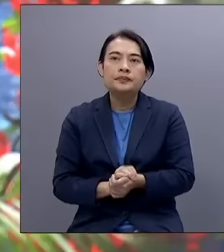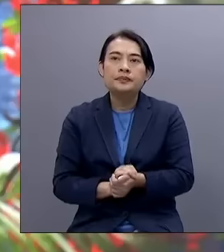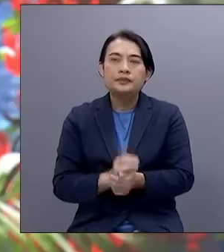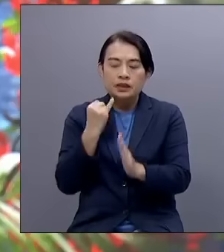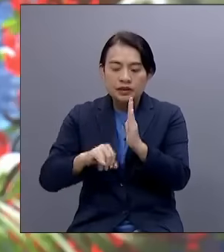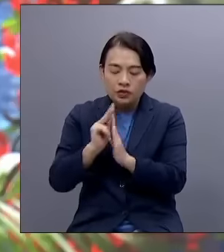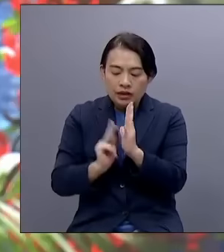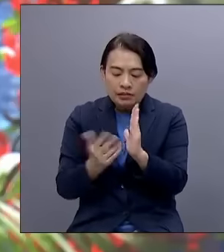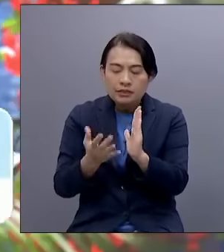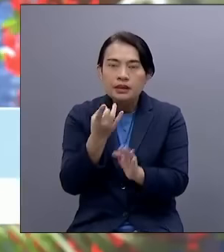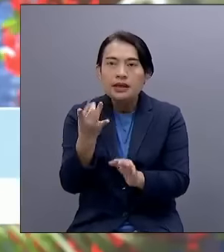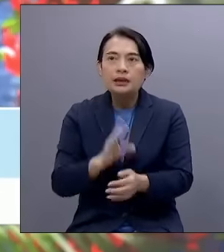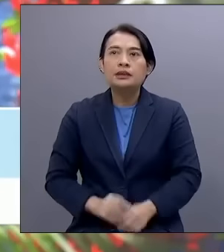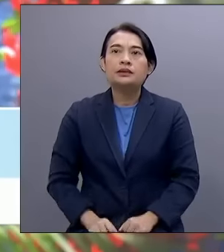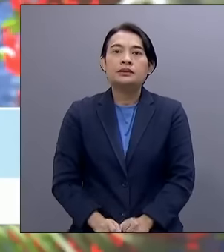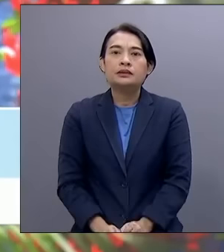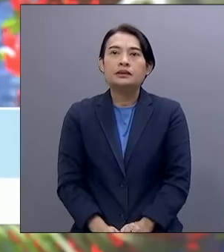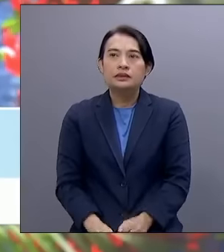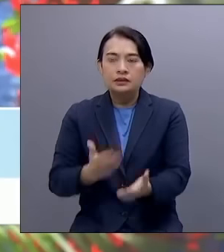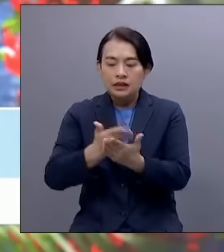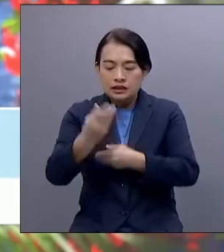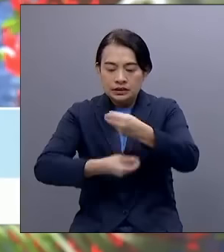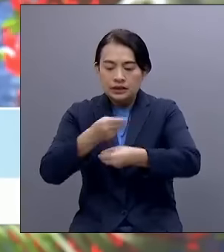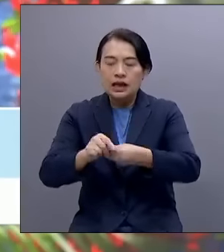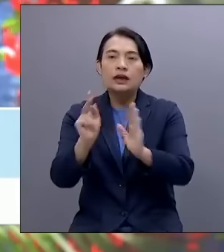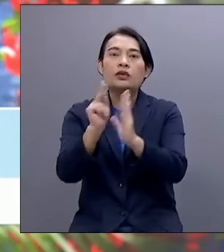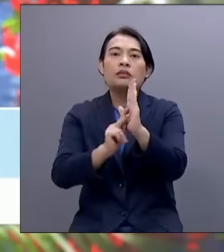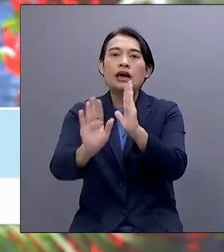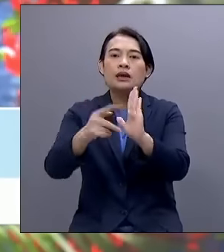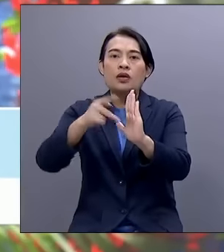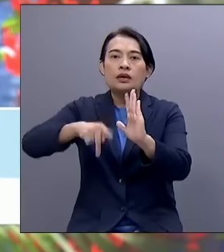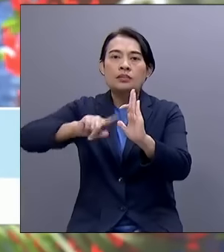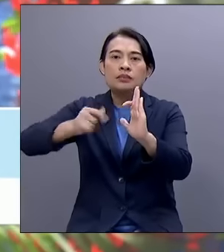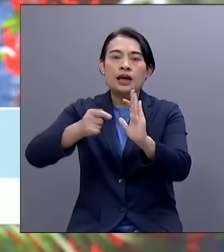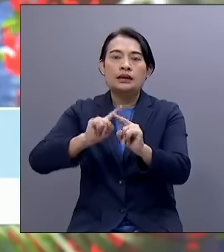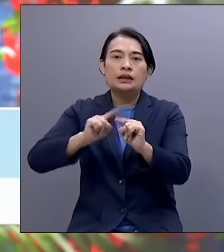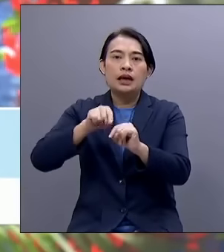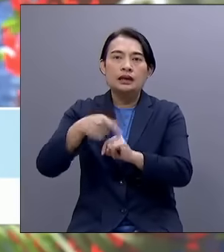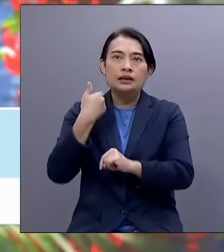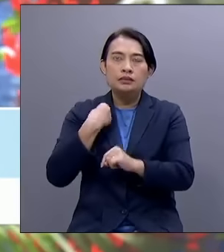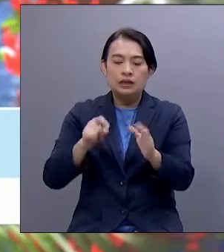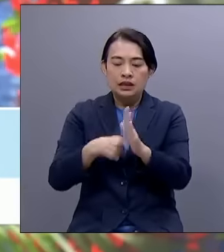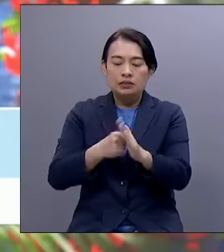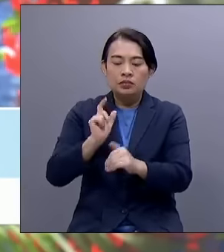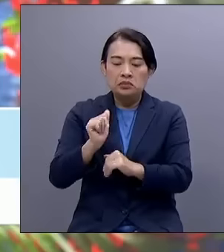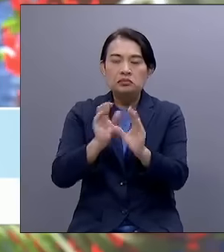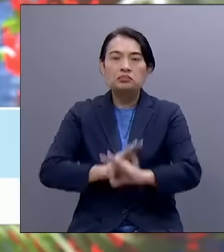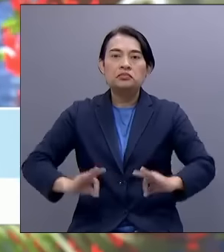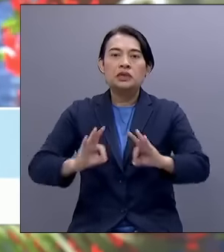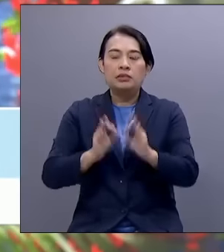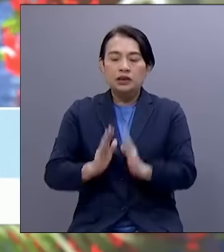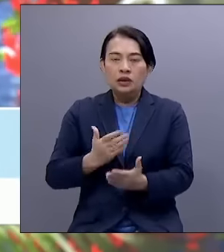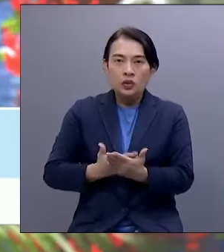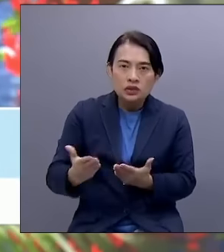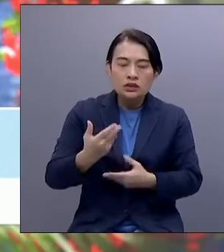หมายครับเชิญครับโอเคครับจริงๆในเรื่องของสัญญาซื้อขายเนี่มันก็เป็นเรื่องกฎหมายทางแพ่งเนาะมันก็มีหลักง่ายๆเลยคือหลักต้องมีความสุจริตต่อกันทั้งฝ่ายผู้ซื้อ